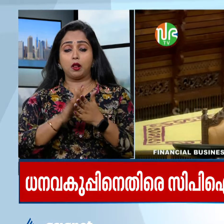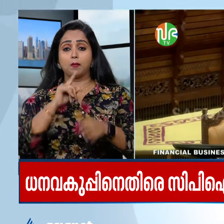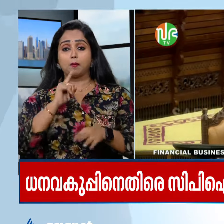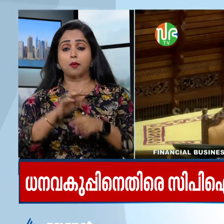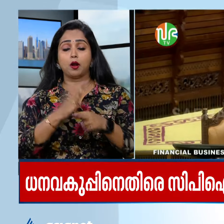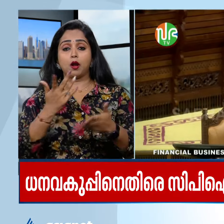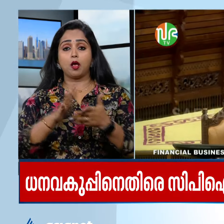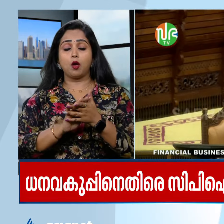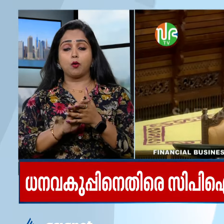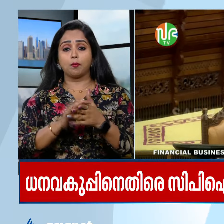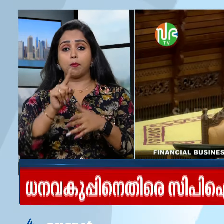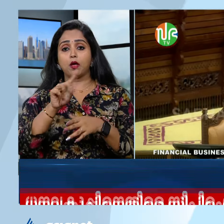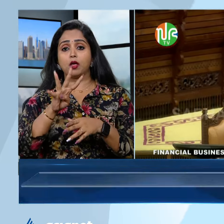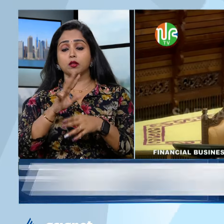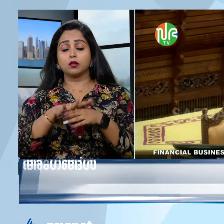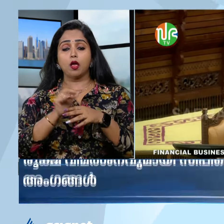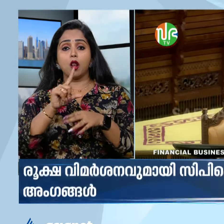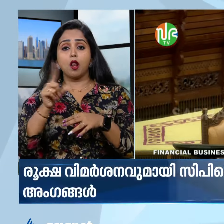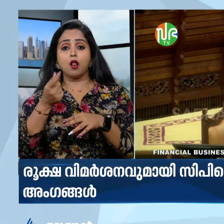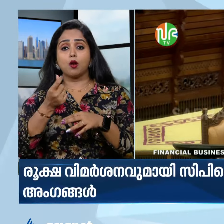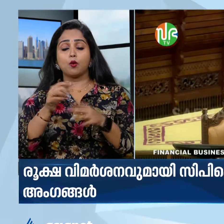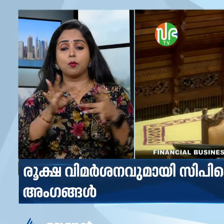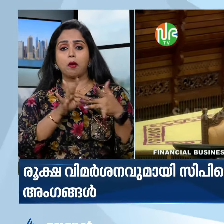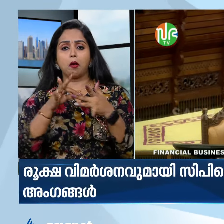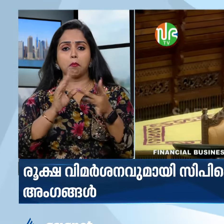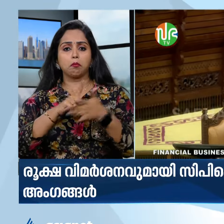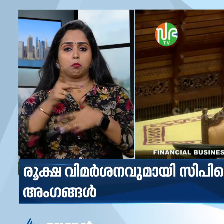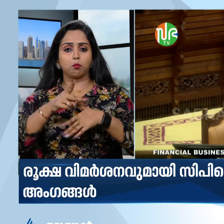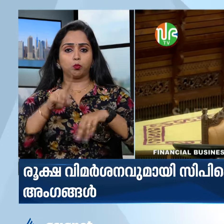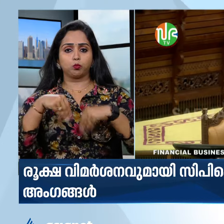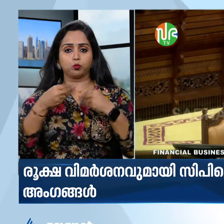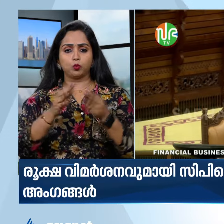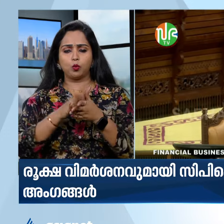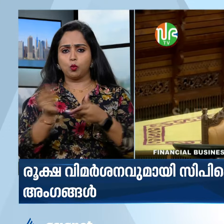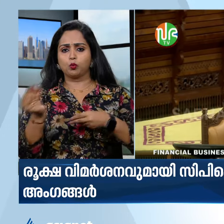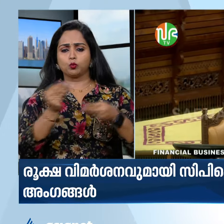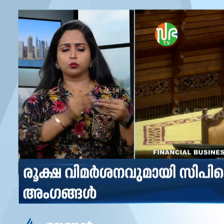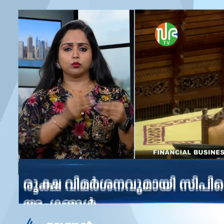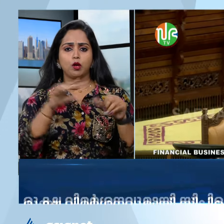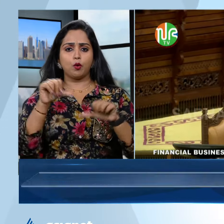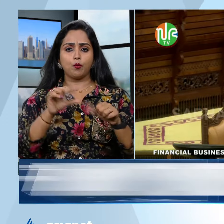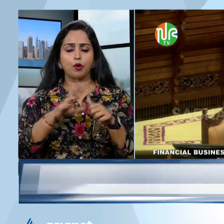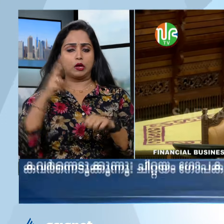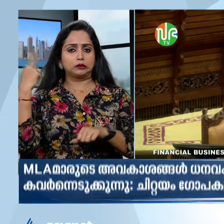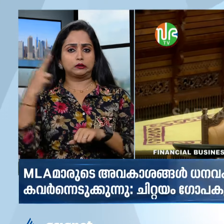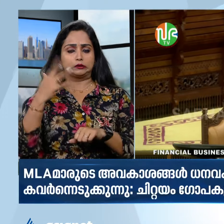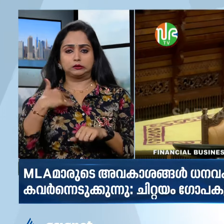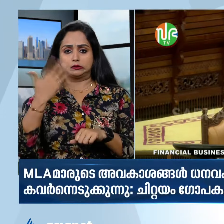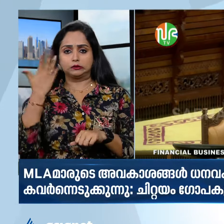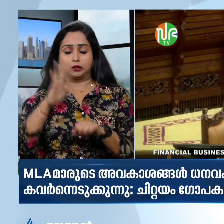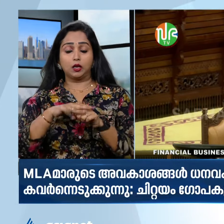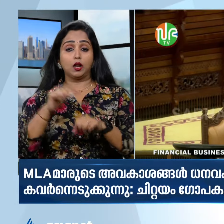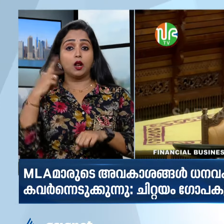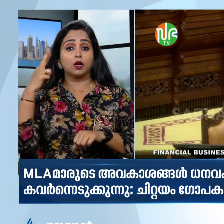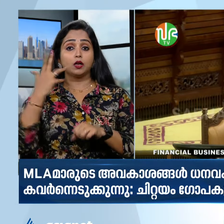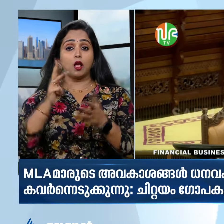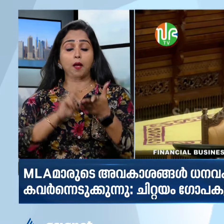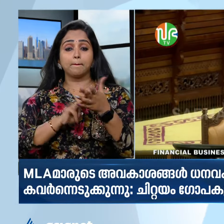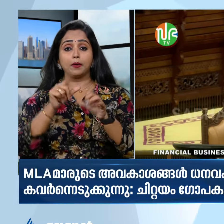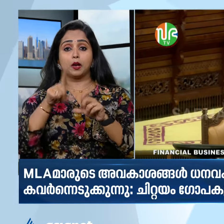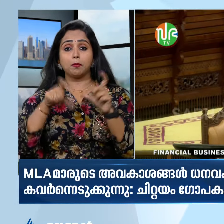അന്തിപ്പച്ചയ്ക്ക് വേണ്ടി 14 ലക്ഷം രൂപ അനുവദിച്ചു. സാർ ഇത് തരാതിരിക്കുകയാണ് ധനകാര്യ വകുപ്പ്. എന്താ കാര്യം എനിക്കറിയില്ല. കാരണം എം എൽ എ മാർക്കുള്ള